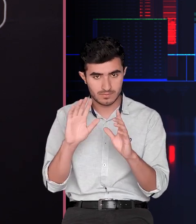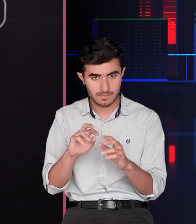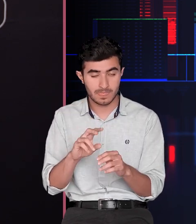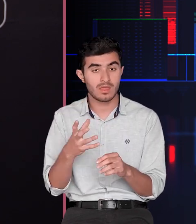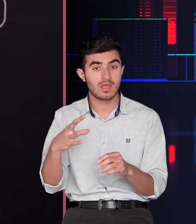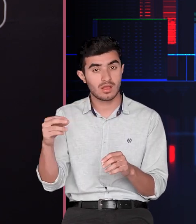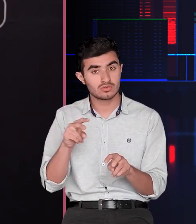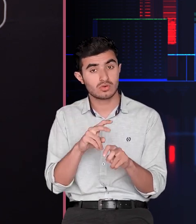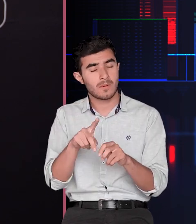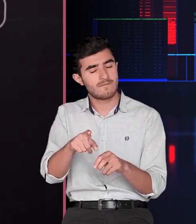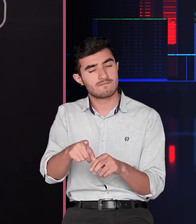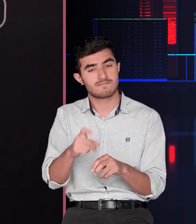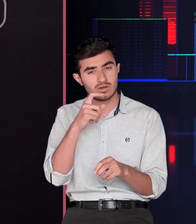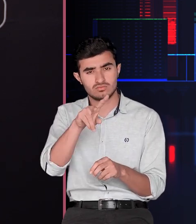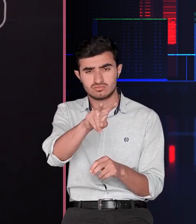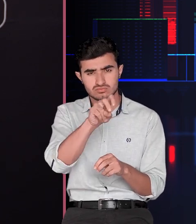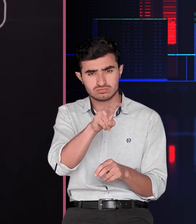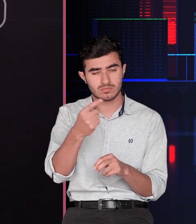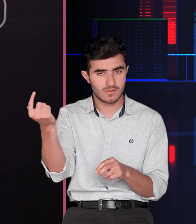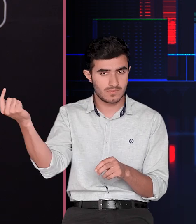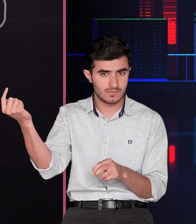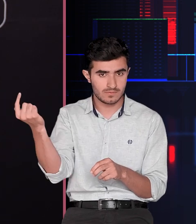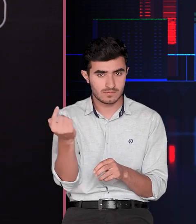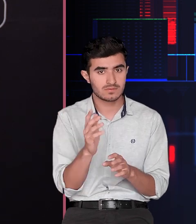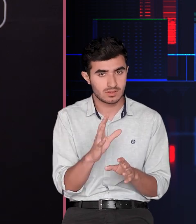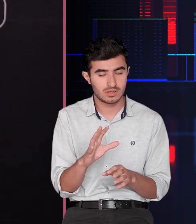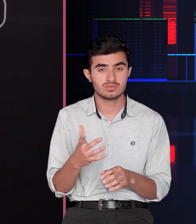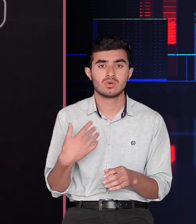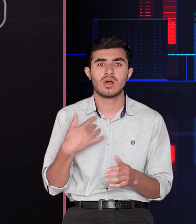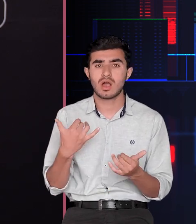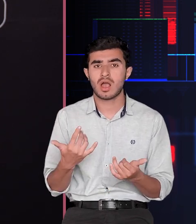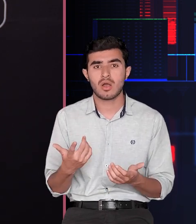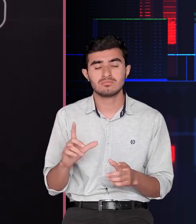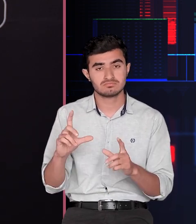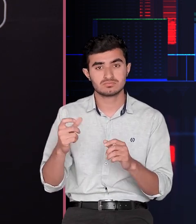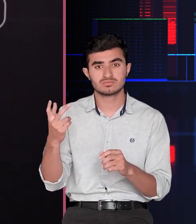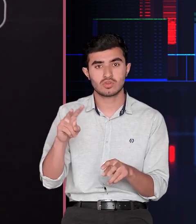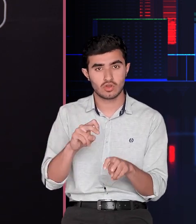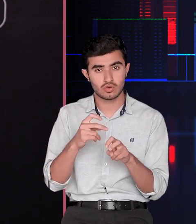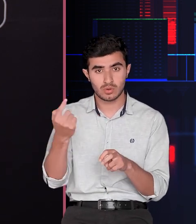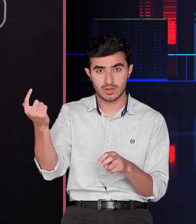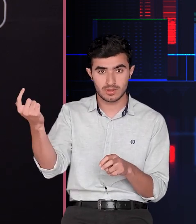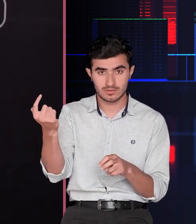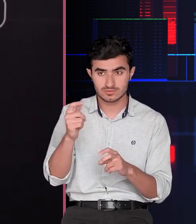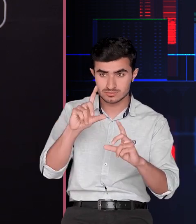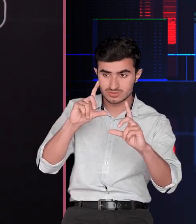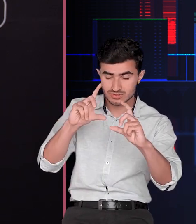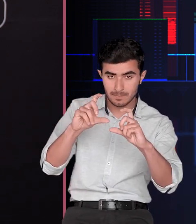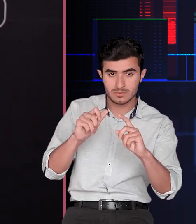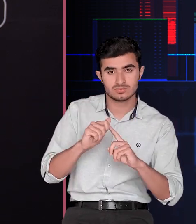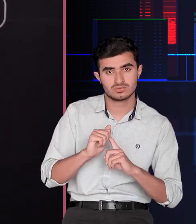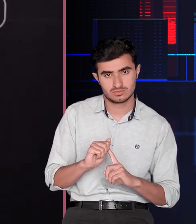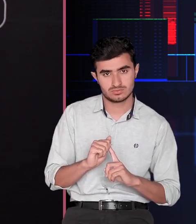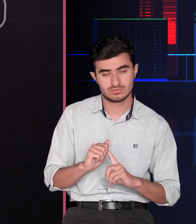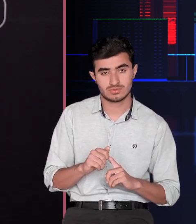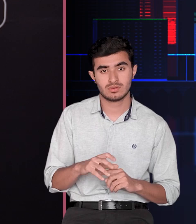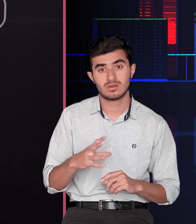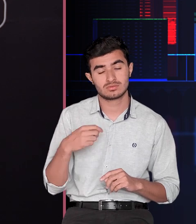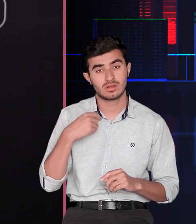है कि घोड़ा उसके सामने से इमेज लेना है। मैं समझता हूँ यकीनन वो बहुत बड़ा एक्शन इमेज होता है